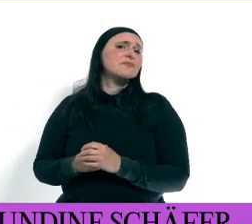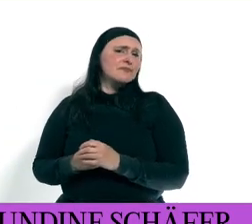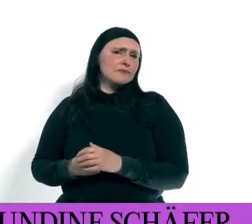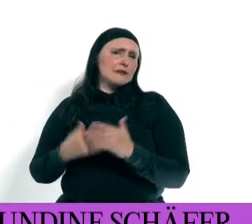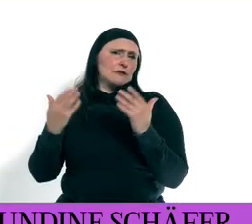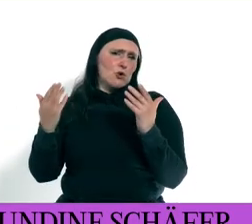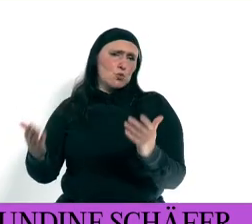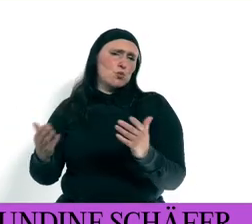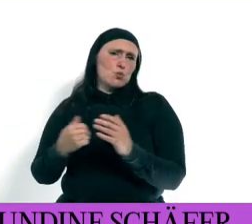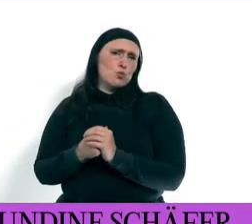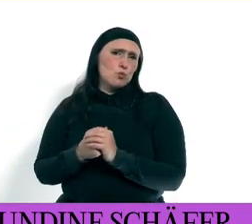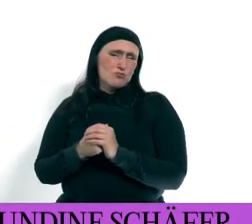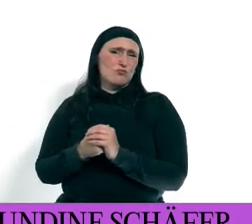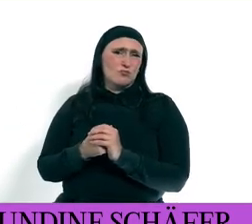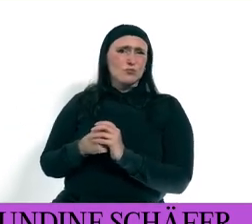Und da